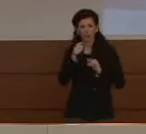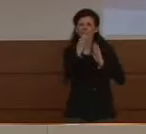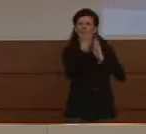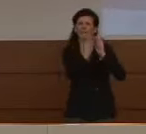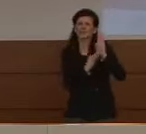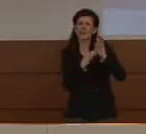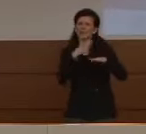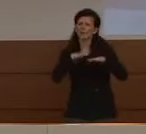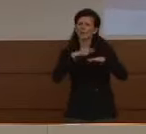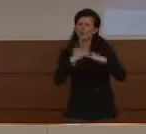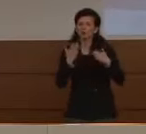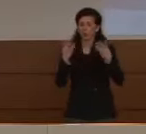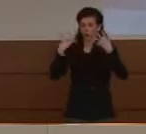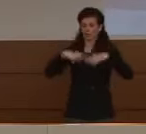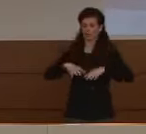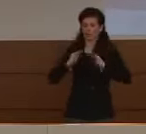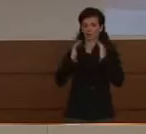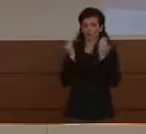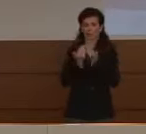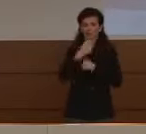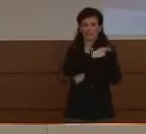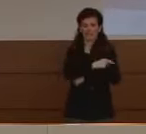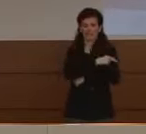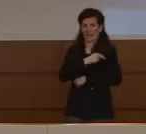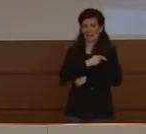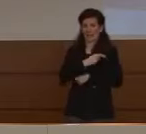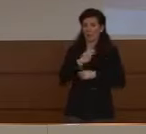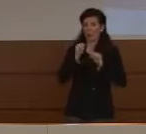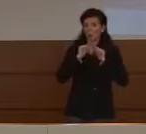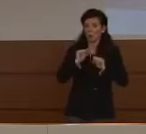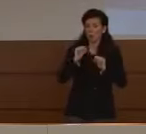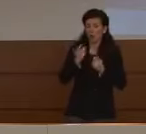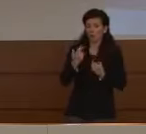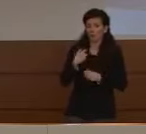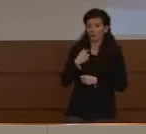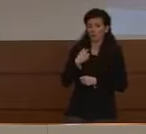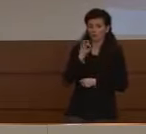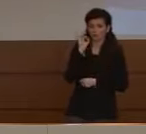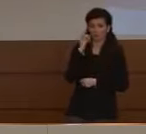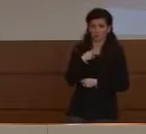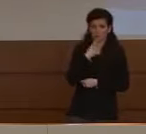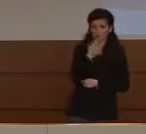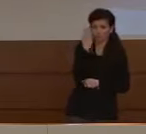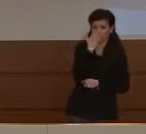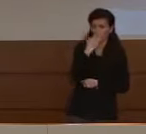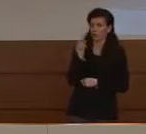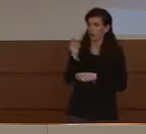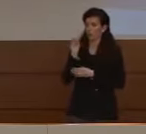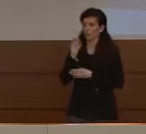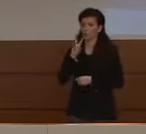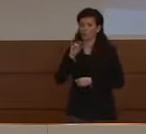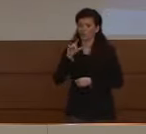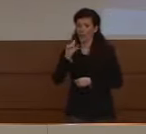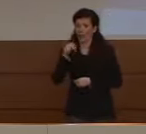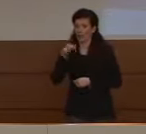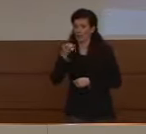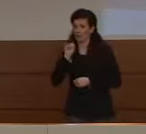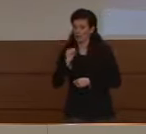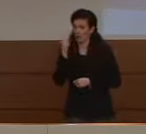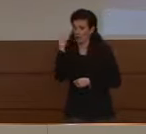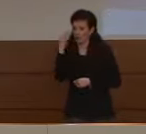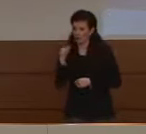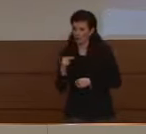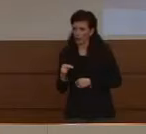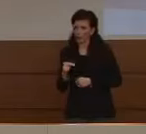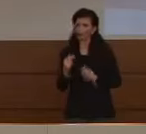mondiale della sanità poi mi correggerà se sbaglio il professore villani sono effettuati solo quando